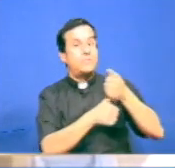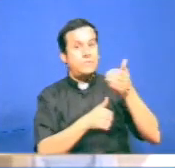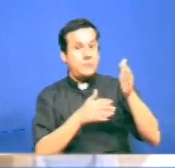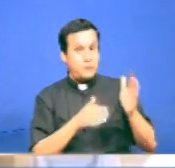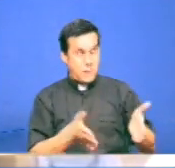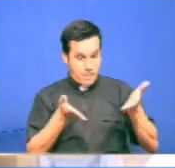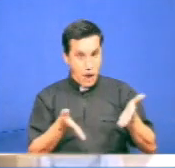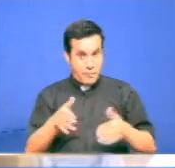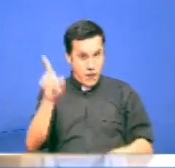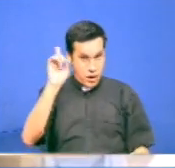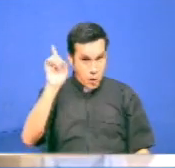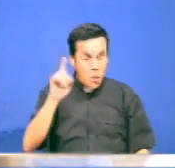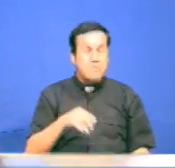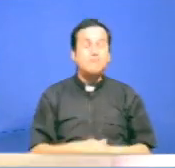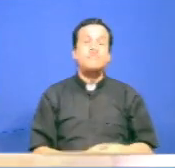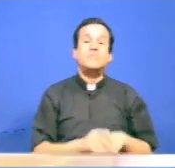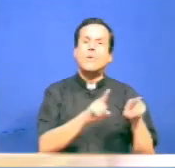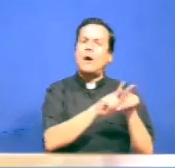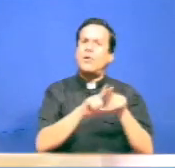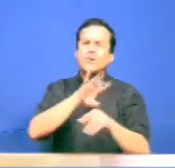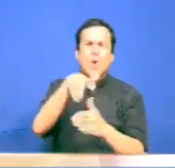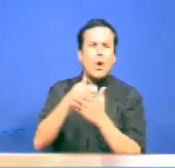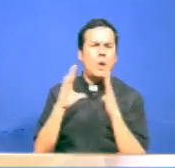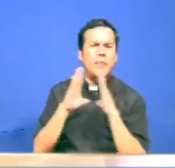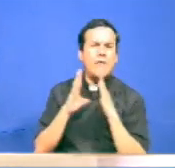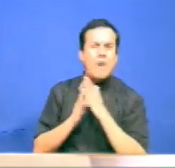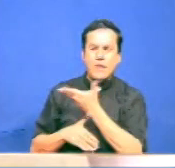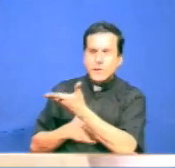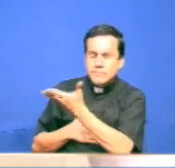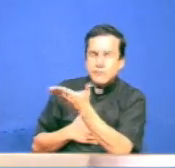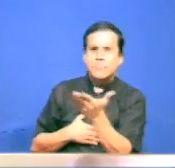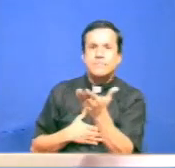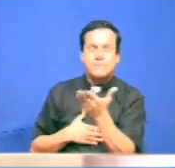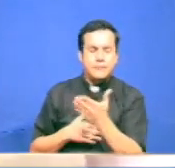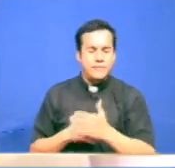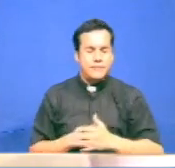hapa, na watumishi wako wote.